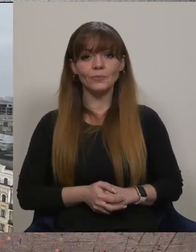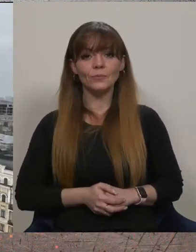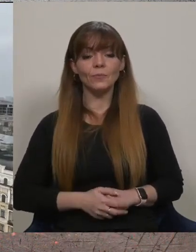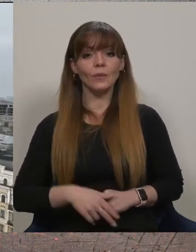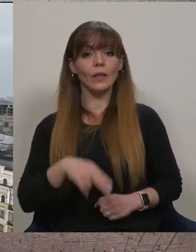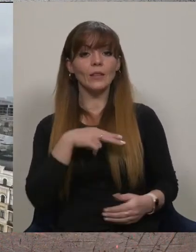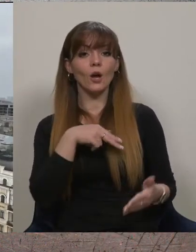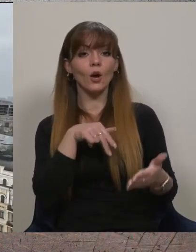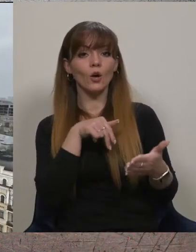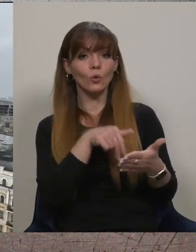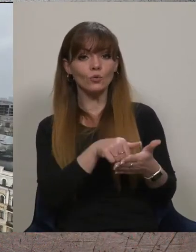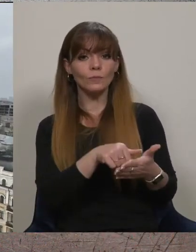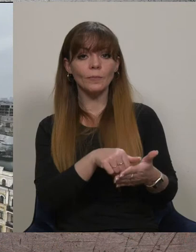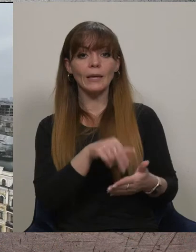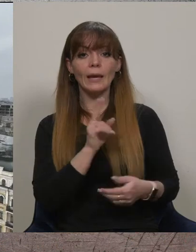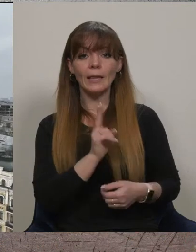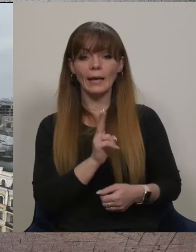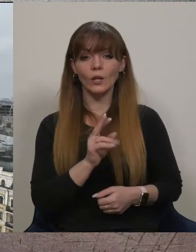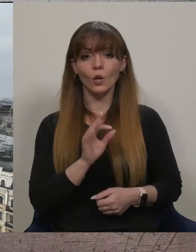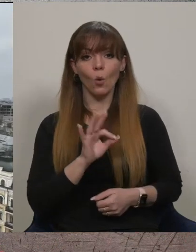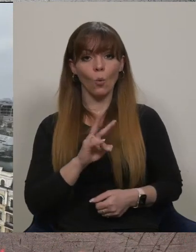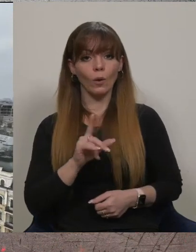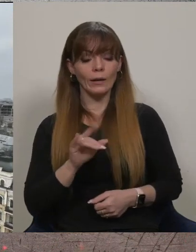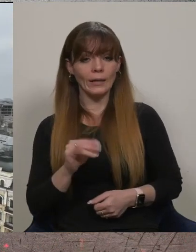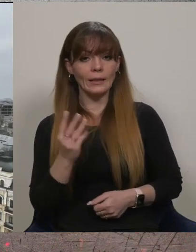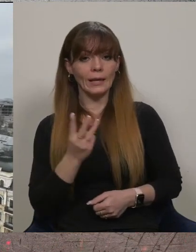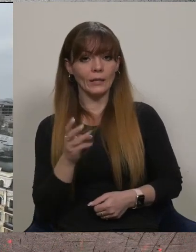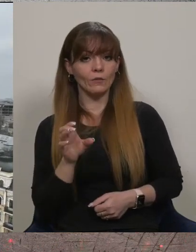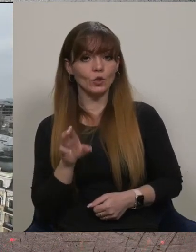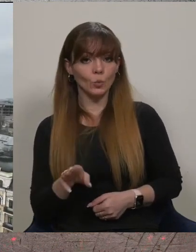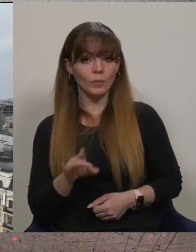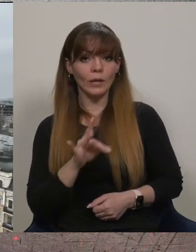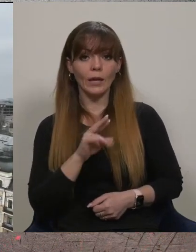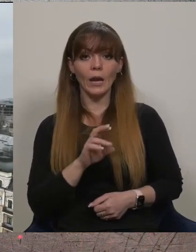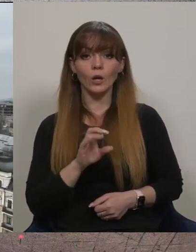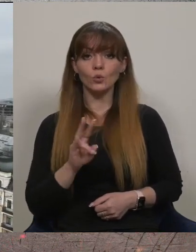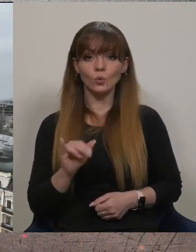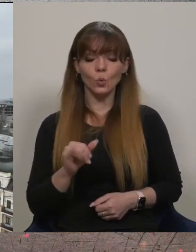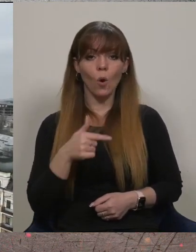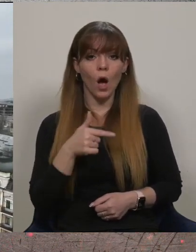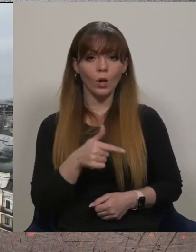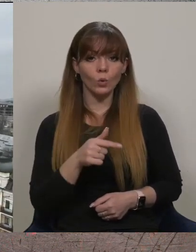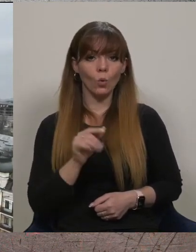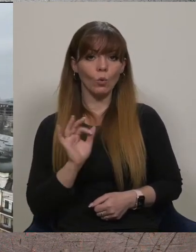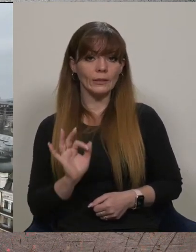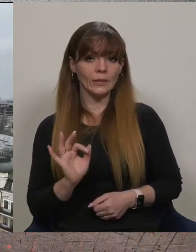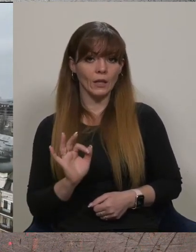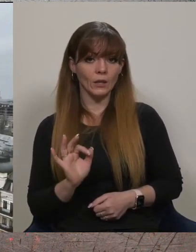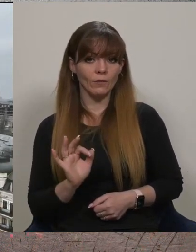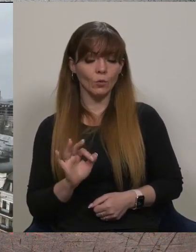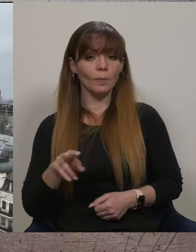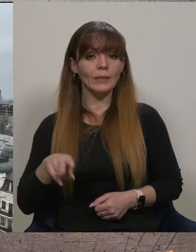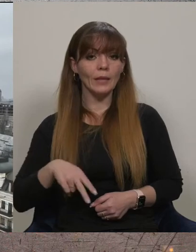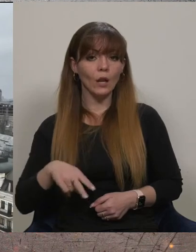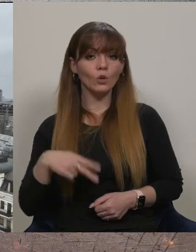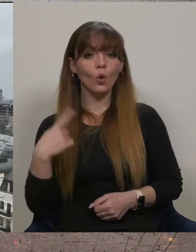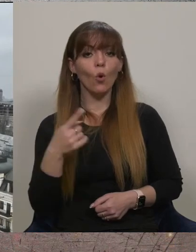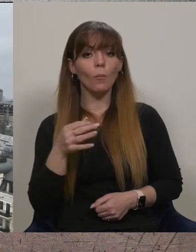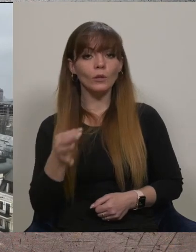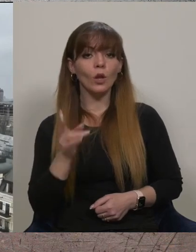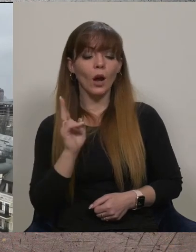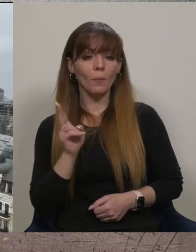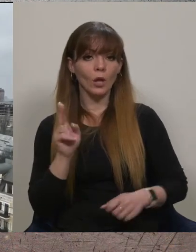Нагороджено орденом княгині Ольги третього ступеня Рясну Ганну Олександрівну, директора обласної